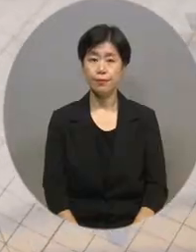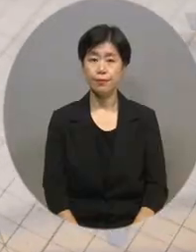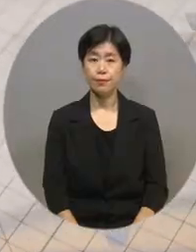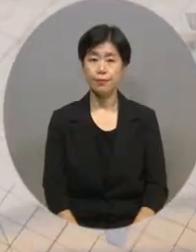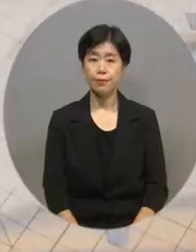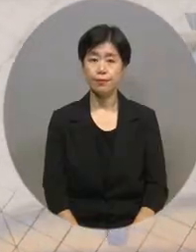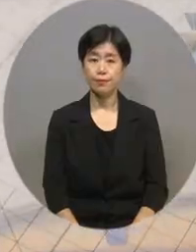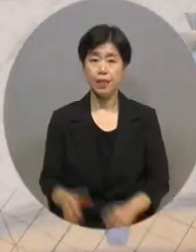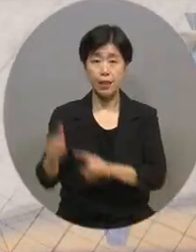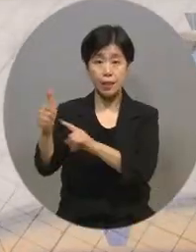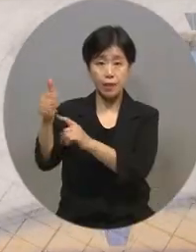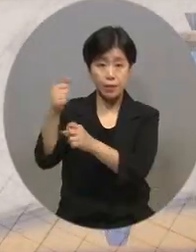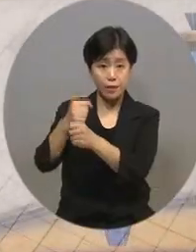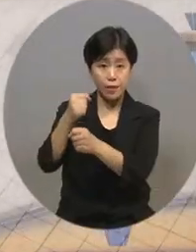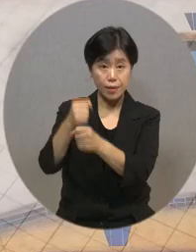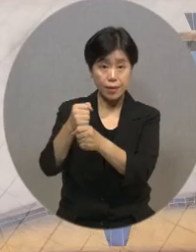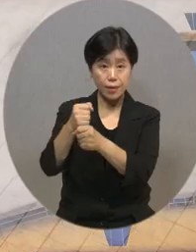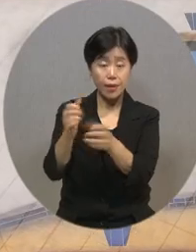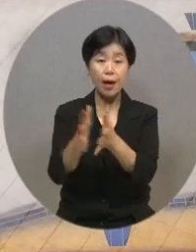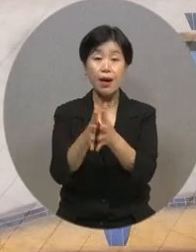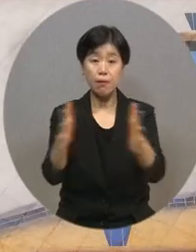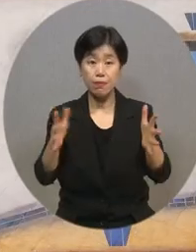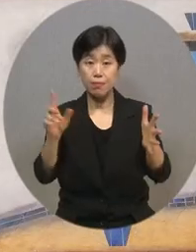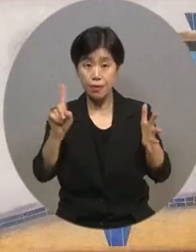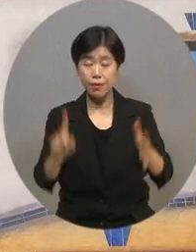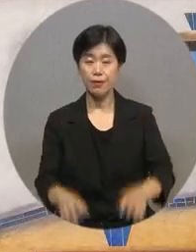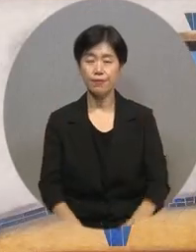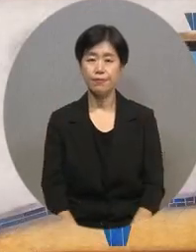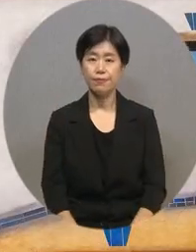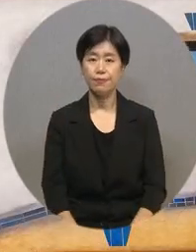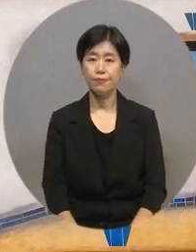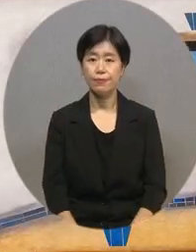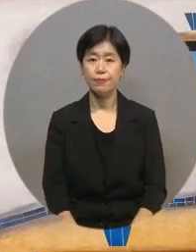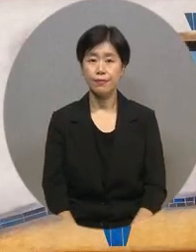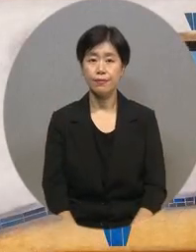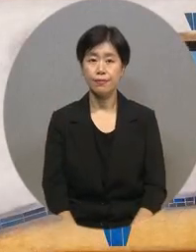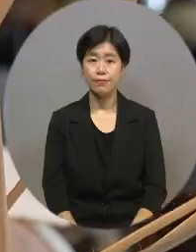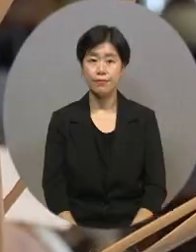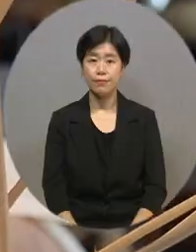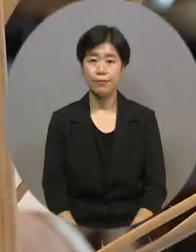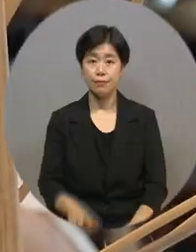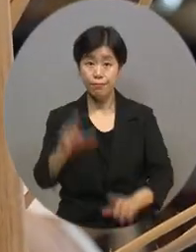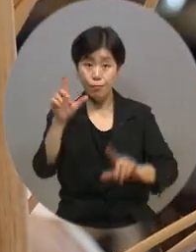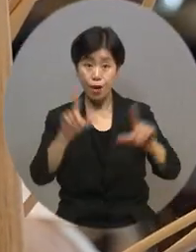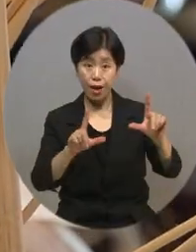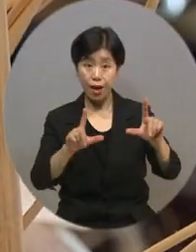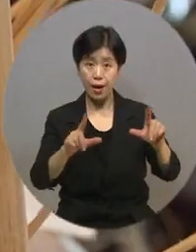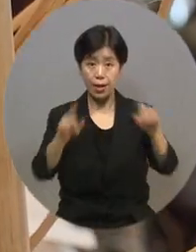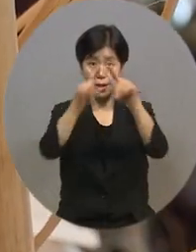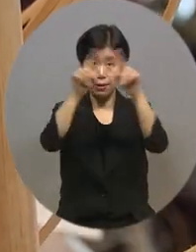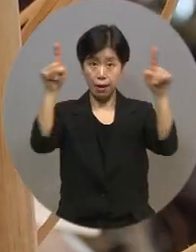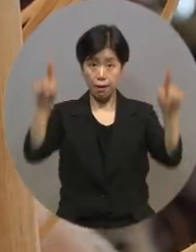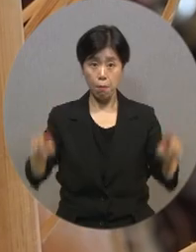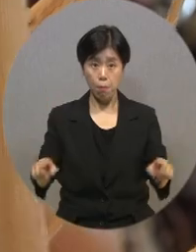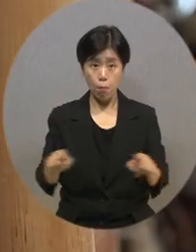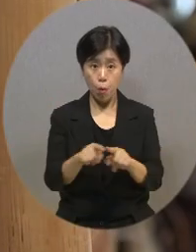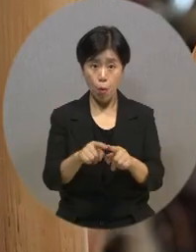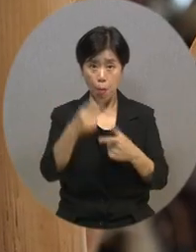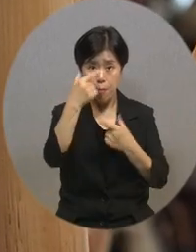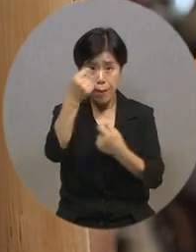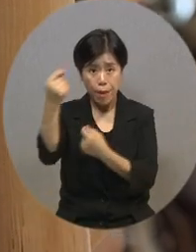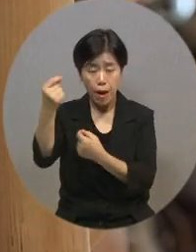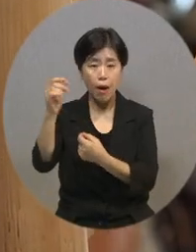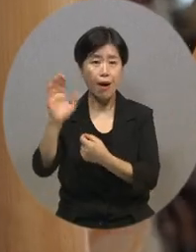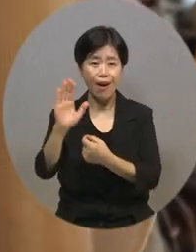그가 설계한 공공아파트 훈데르트 바사하우스는 마치 네모의 꿈에서 빠져나온 공간인